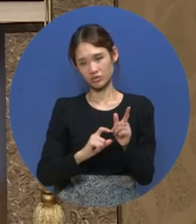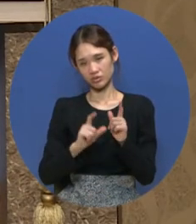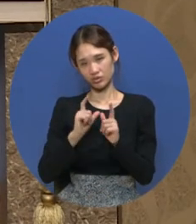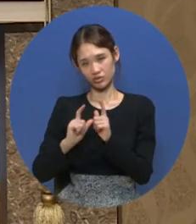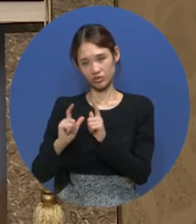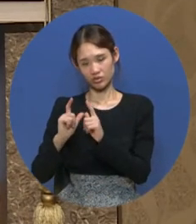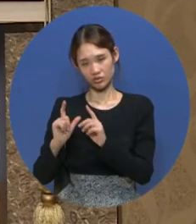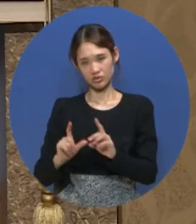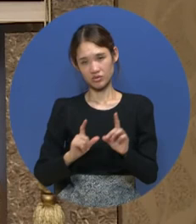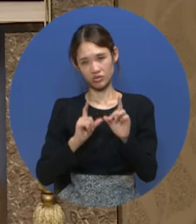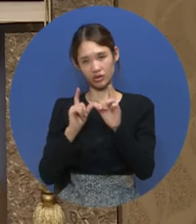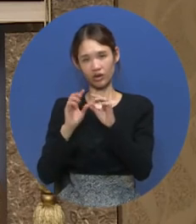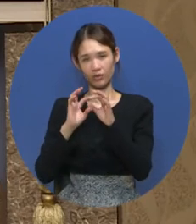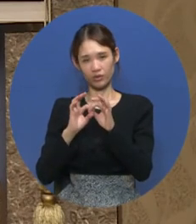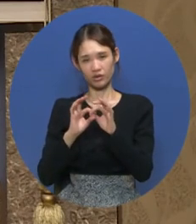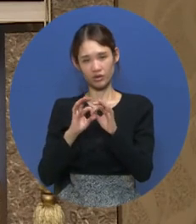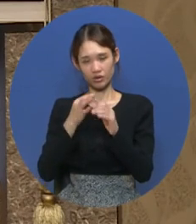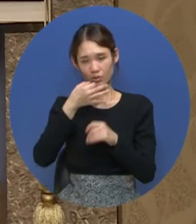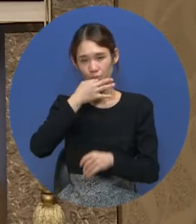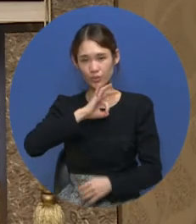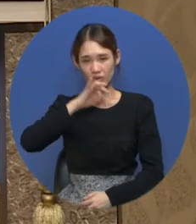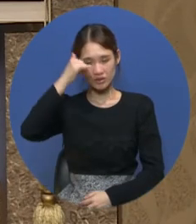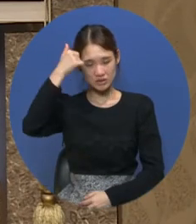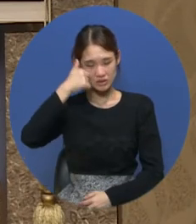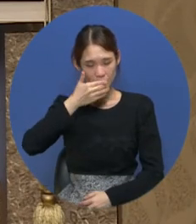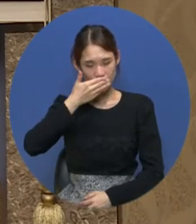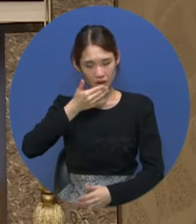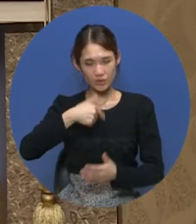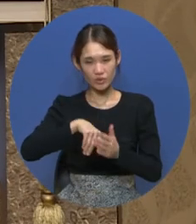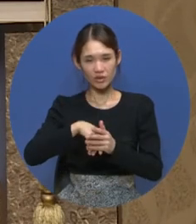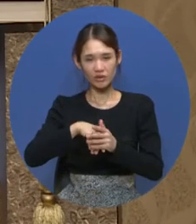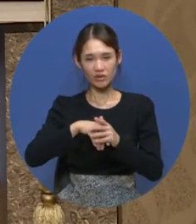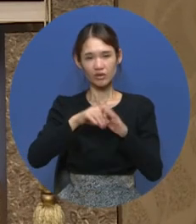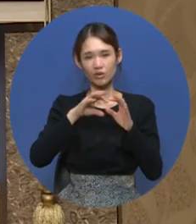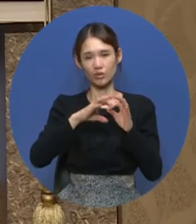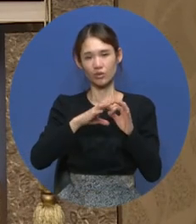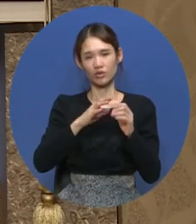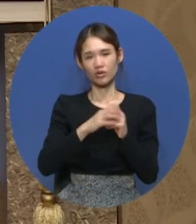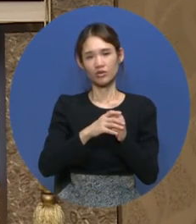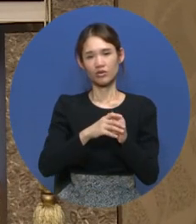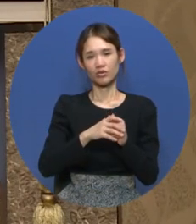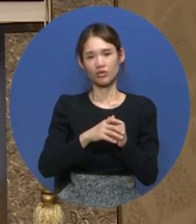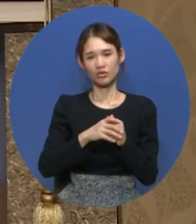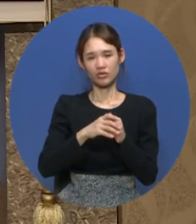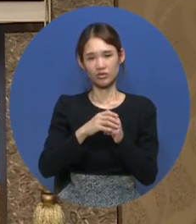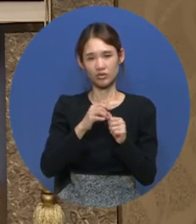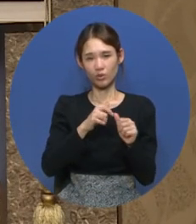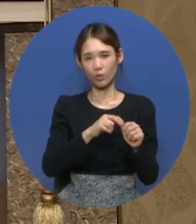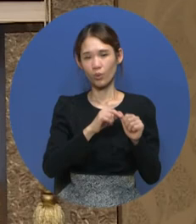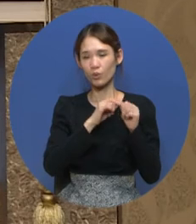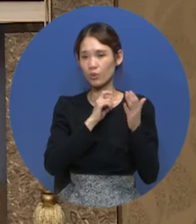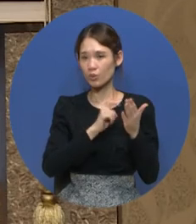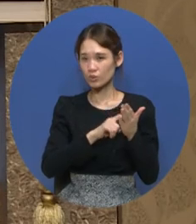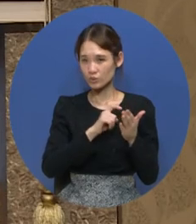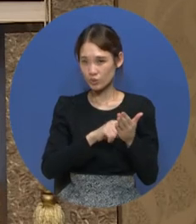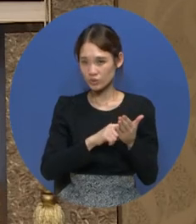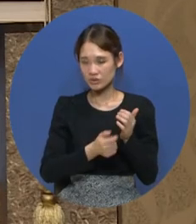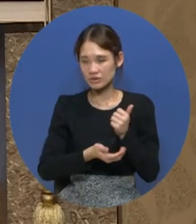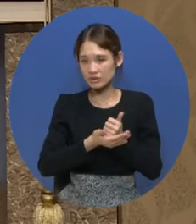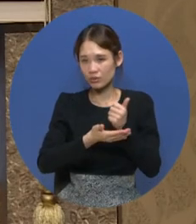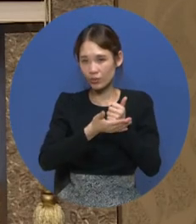그분들이 사람에 대한 보람도 느끼고 할 수 있는 것들을 조금 아 개성 얘기 말씀드렸던 어